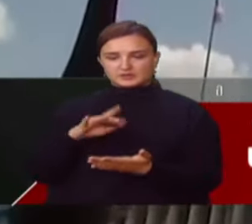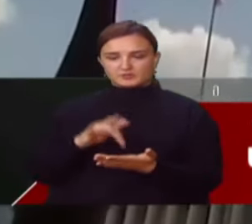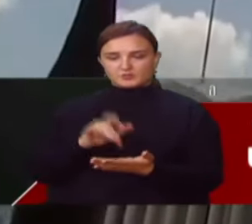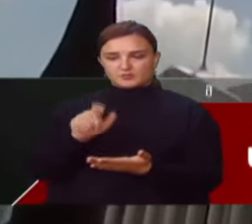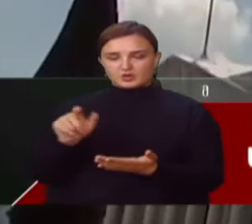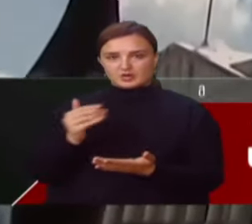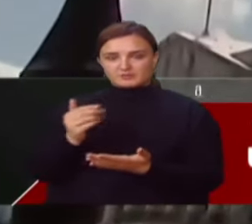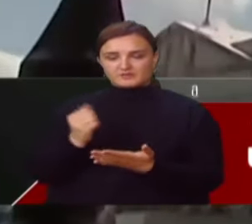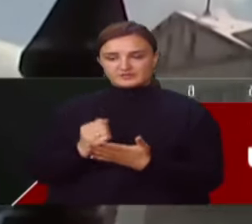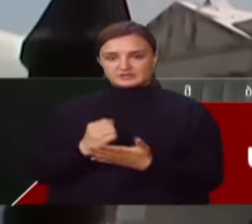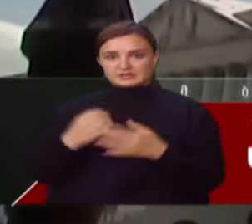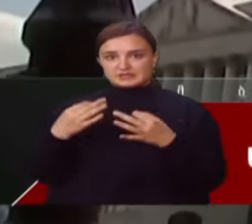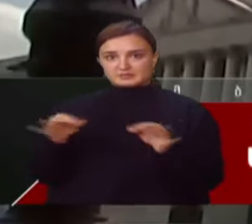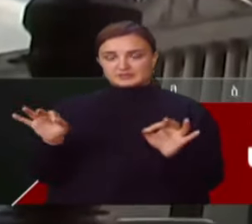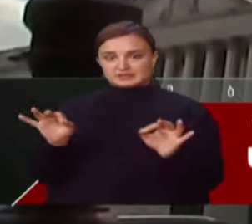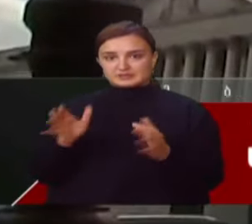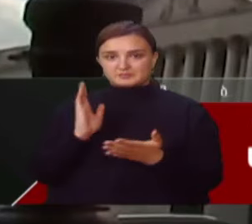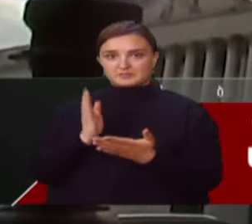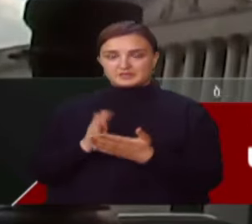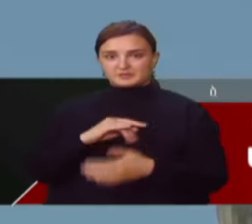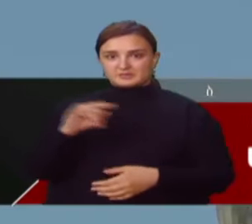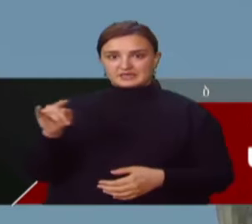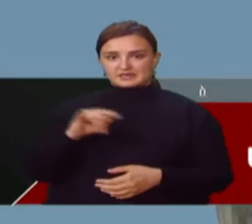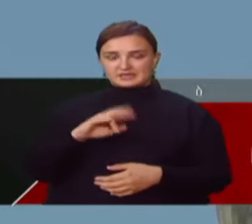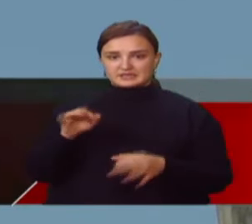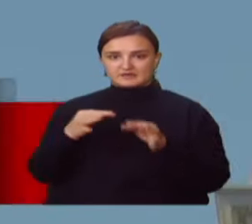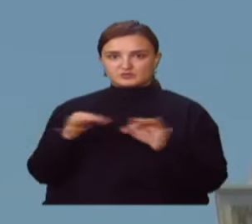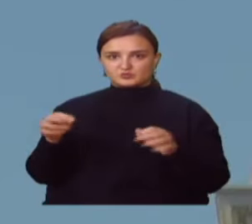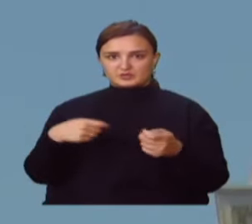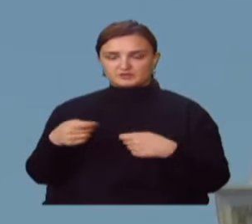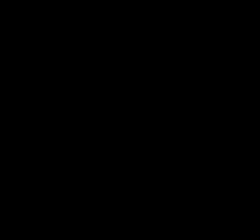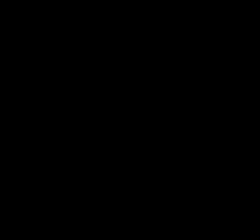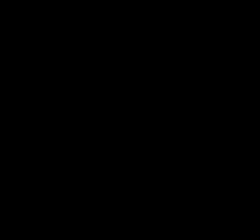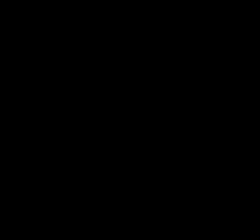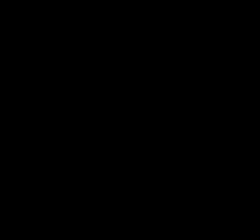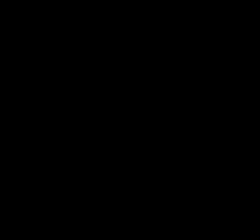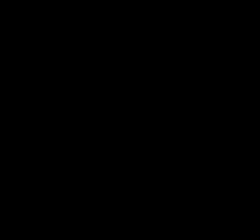მოქალაქეებისთვის ვიზების ლიბერალიზაცია, პირდაპირი ფრენები და თავისუფალი ვაჭრობა.